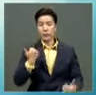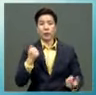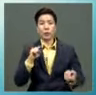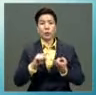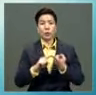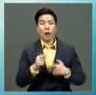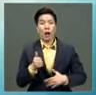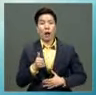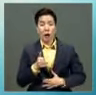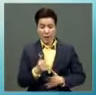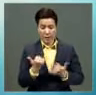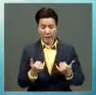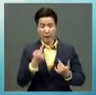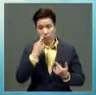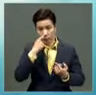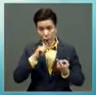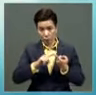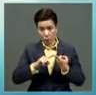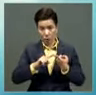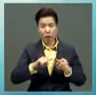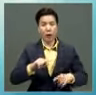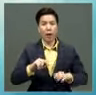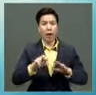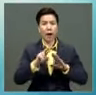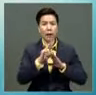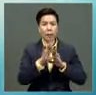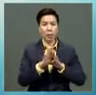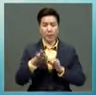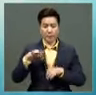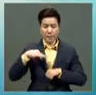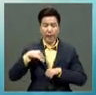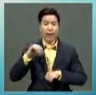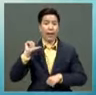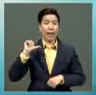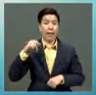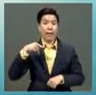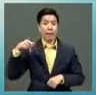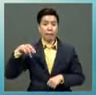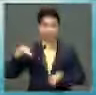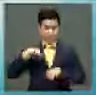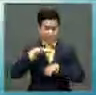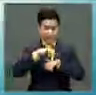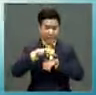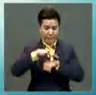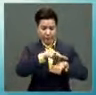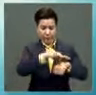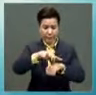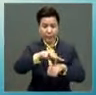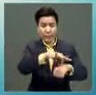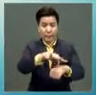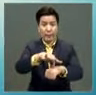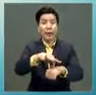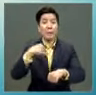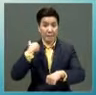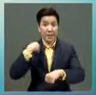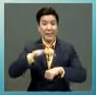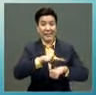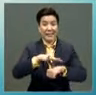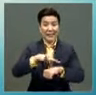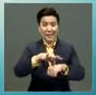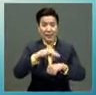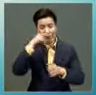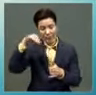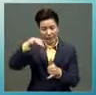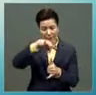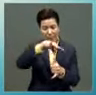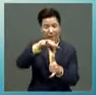มีเพียงให้ใช้ระบบติดตามตัวหรือแอปพลิเคชันเพื่อติดตามตัวเท่านั้นซึ่งจากเท่าที่ทราบในรายงานบ